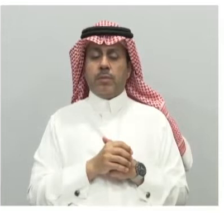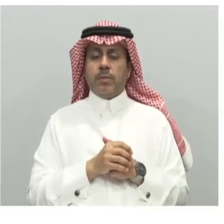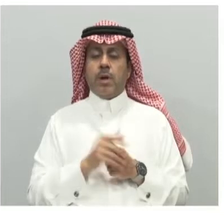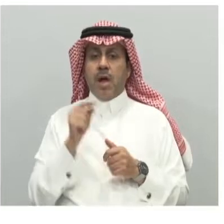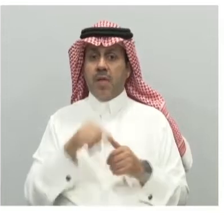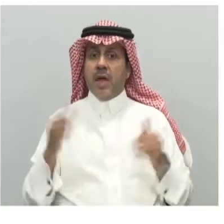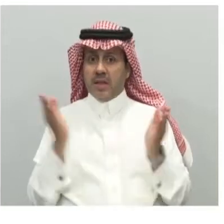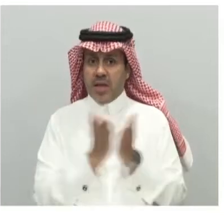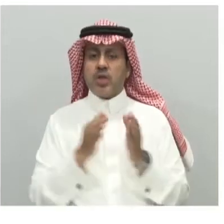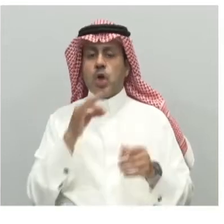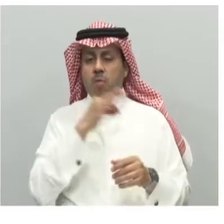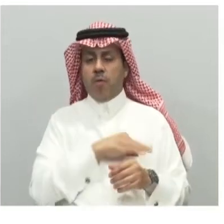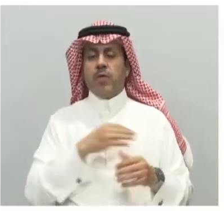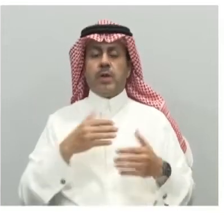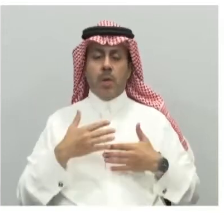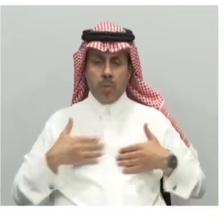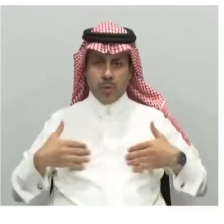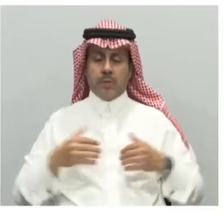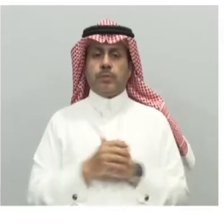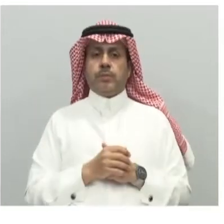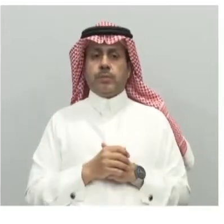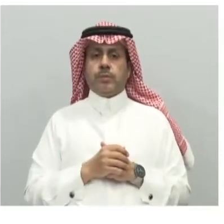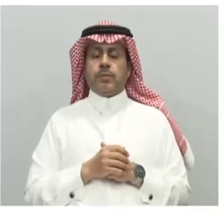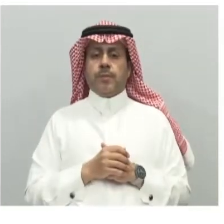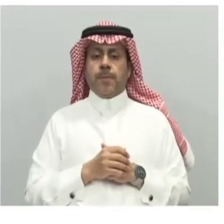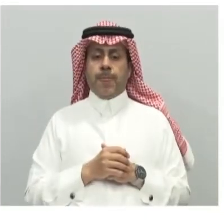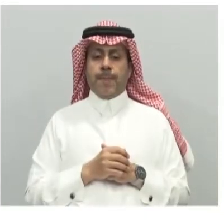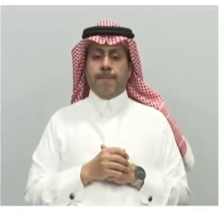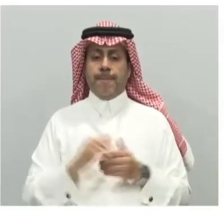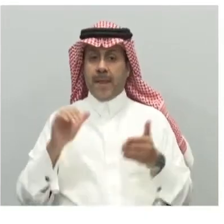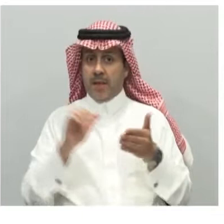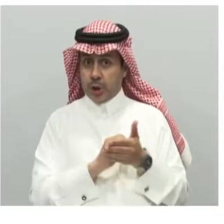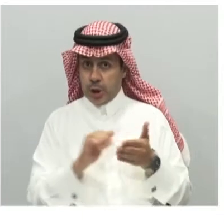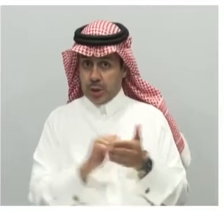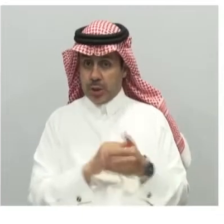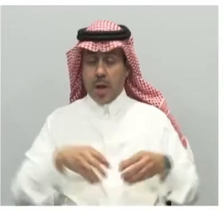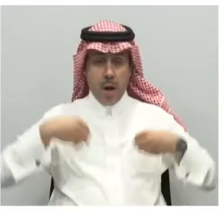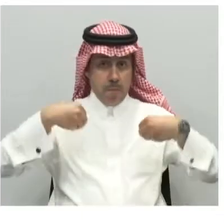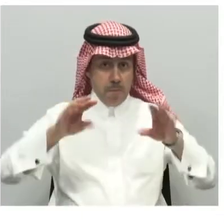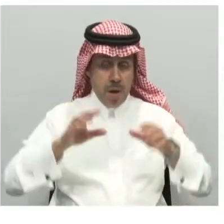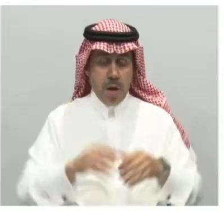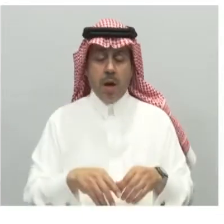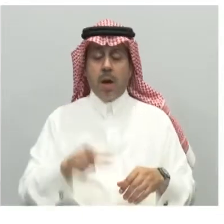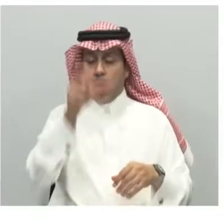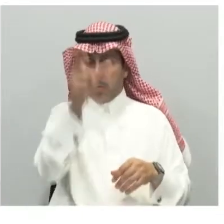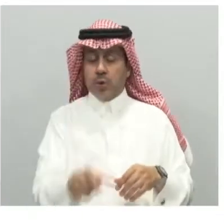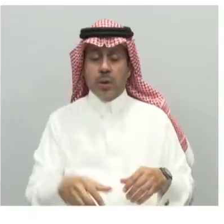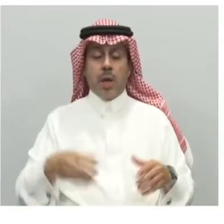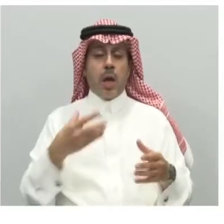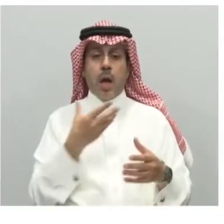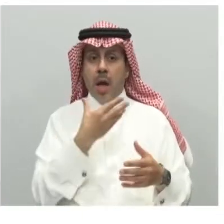النافع الممتع باذن الله تعالى هنا ايها الطلاب والطالبات اذا اشترط البائع وعلى المشتري البراءه من العيوب